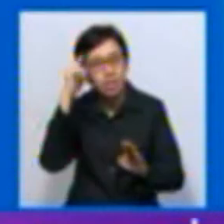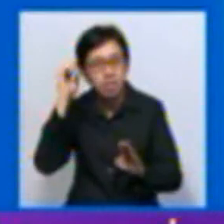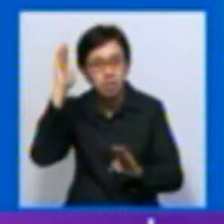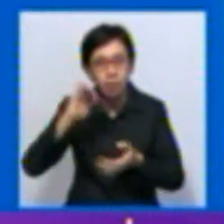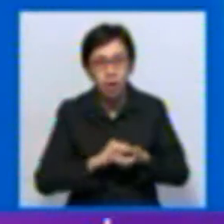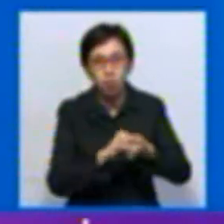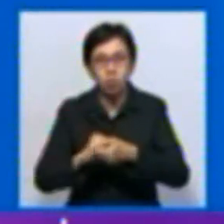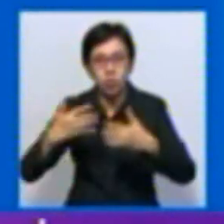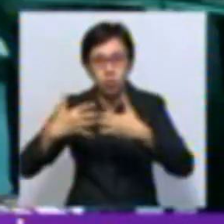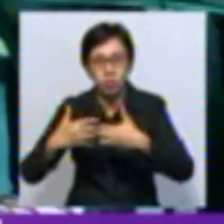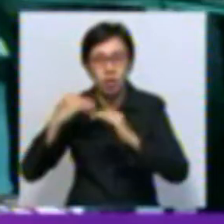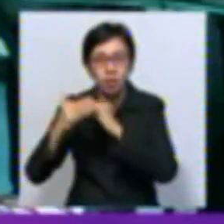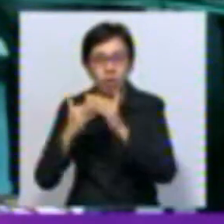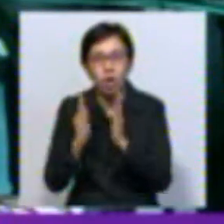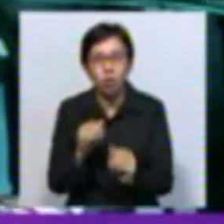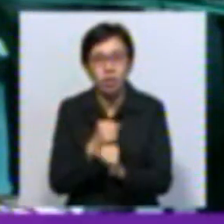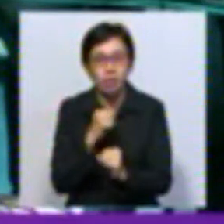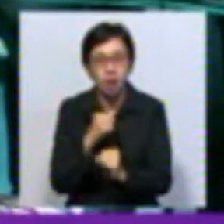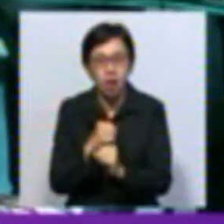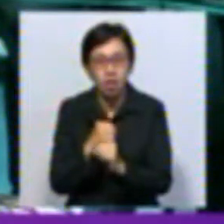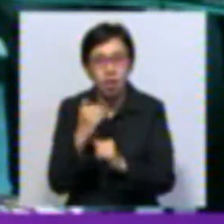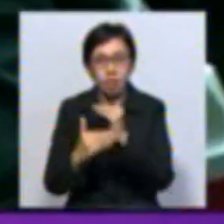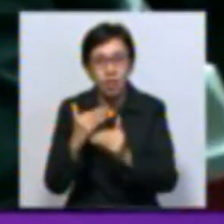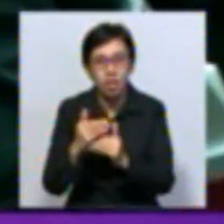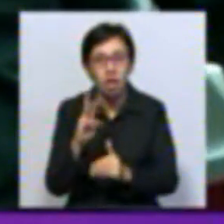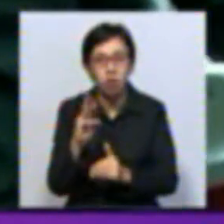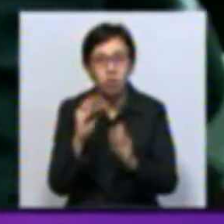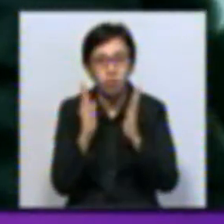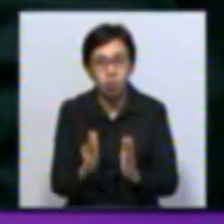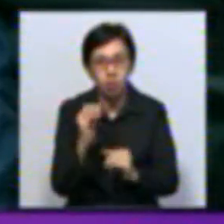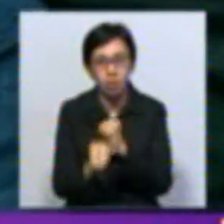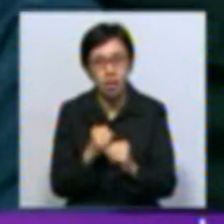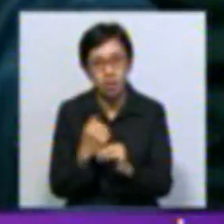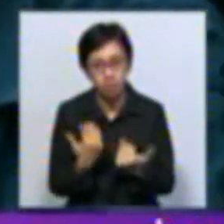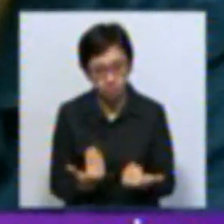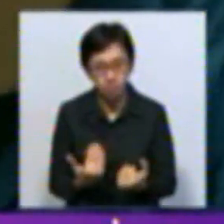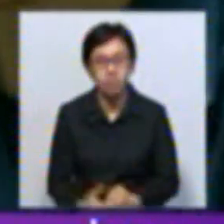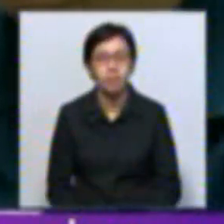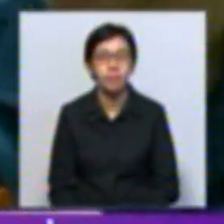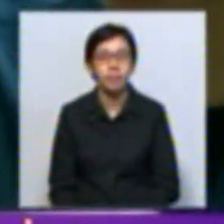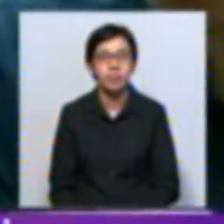มกับภาคอุตสาหกรรมพัฒนาบุคลากรให้ได้กว่า60คนภายในปีนี้